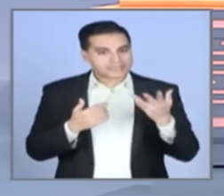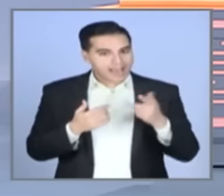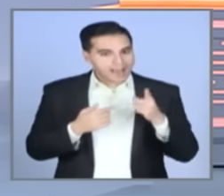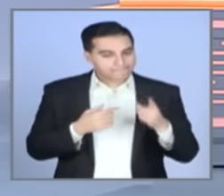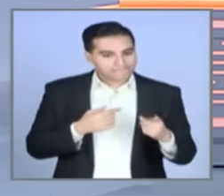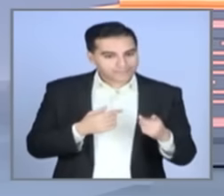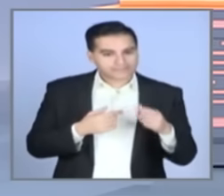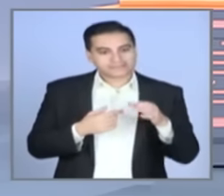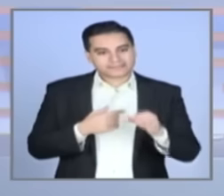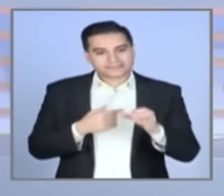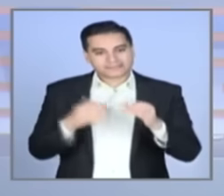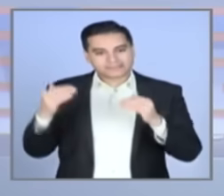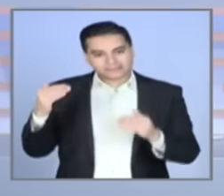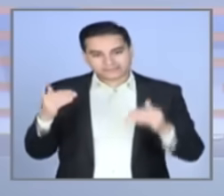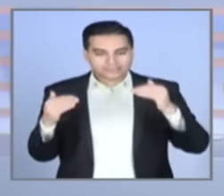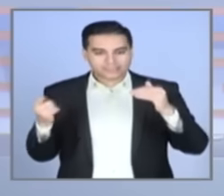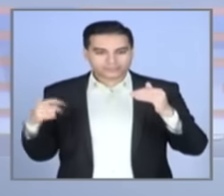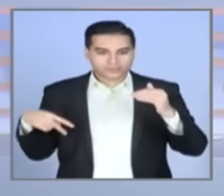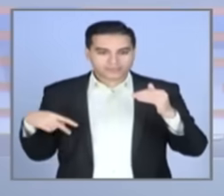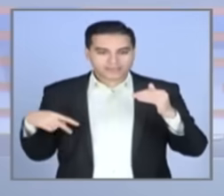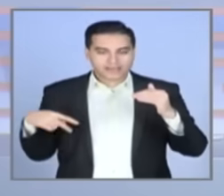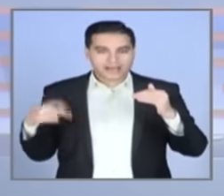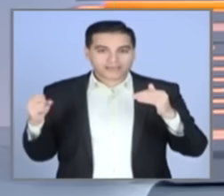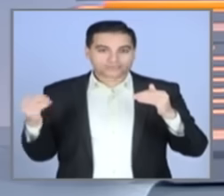65 و25. أيوة 90. 80. طيب. عيلة عيسى